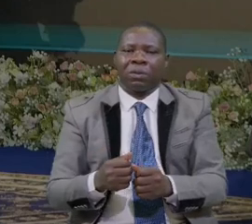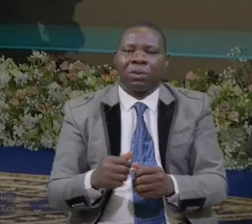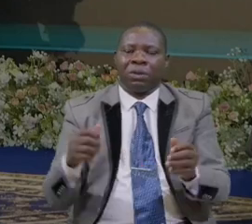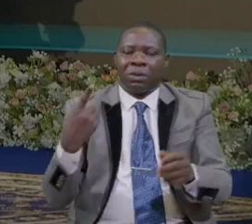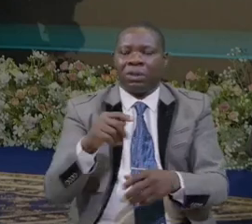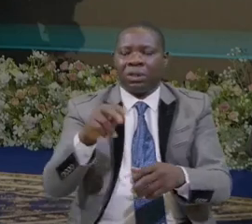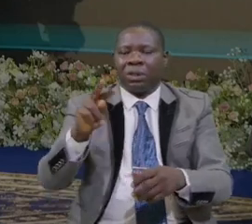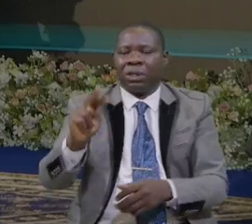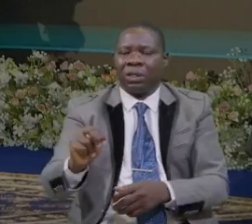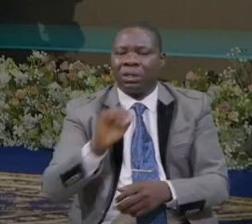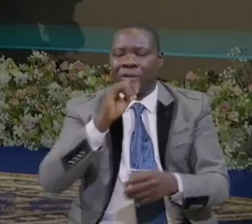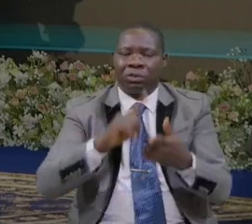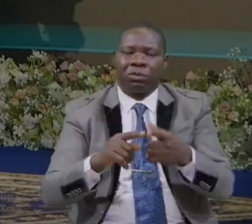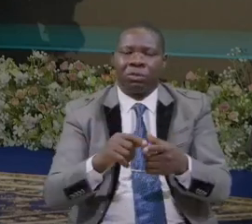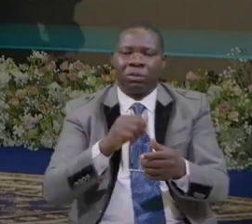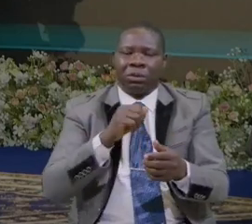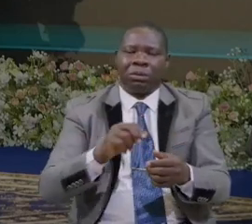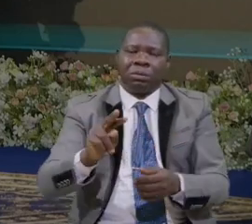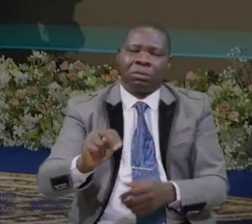c'est neutralisé.